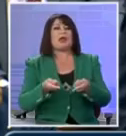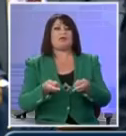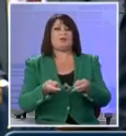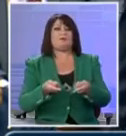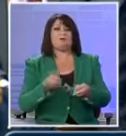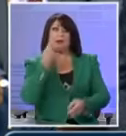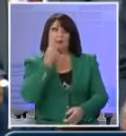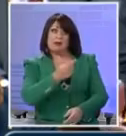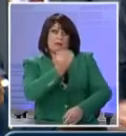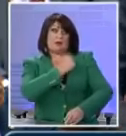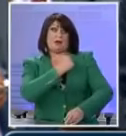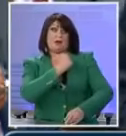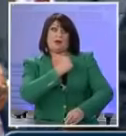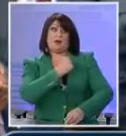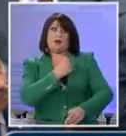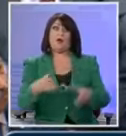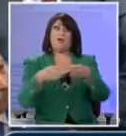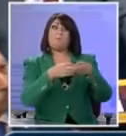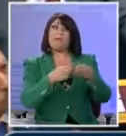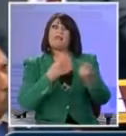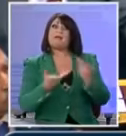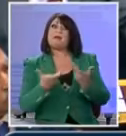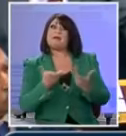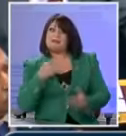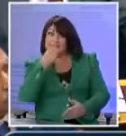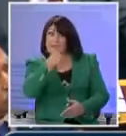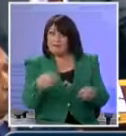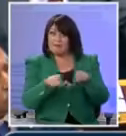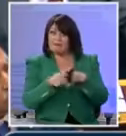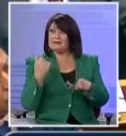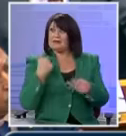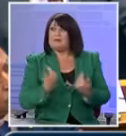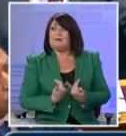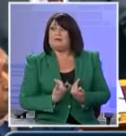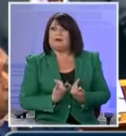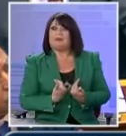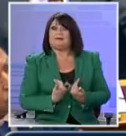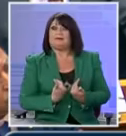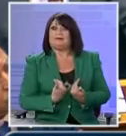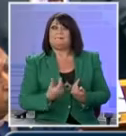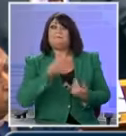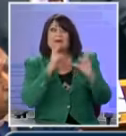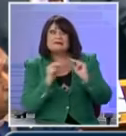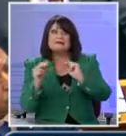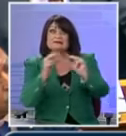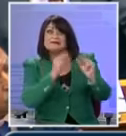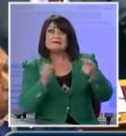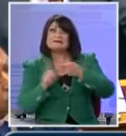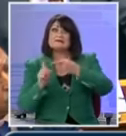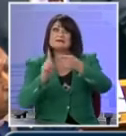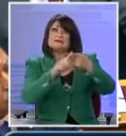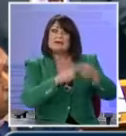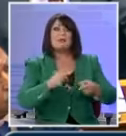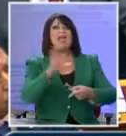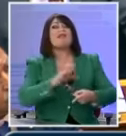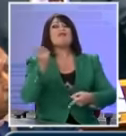είδα όμως να μας καλείτε στην εθνική ομάδα διαπραγμάτευσης δεν είδα να μας καλείται στις συζητήσεις και τις συναντήσεις με τους